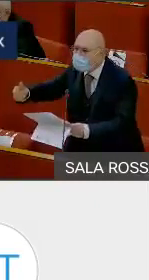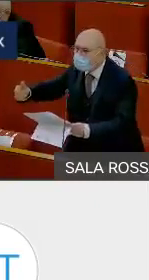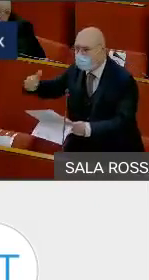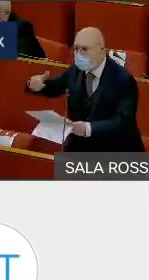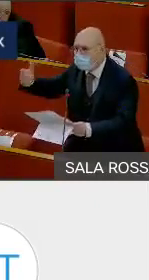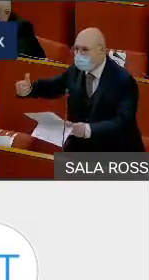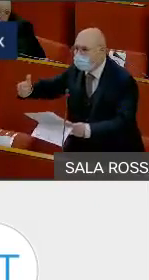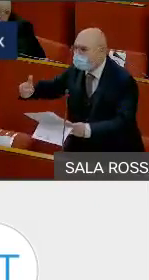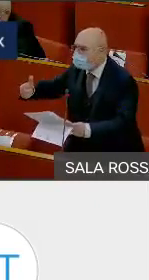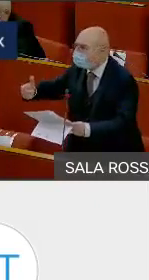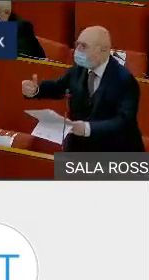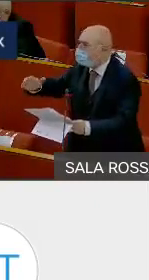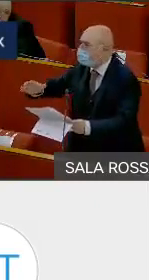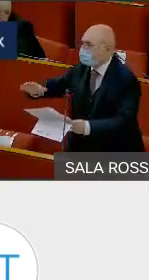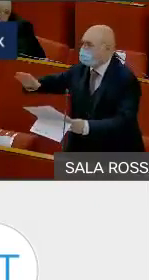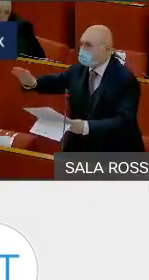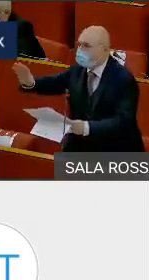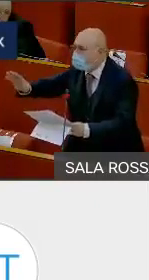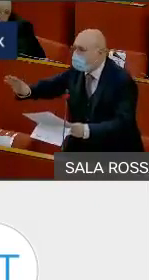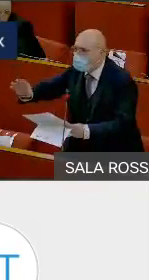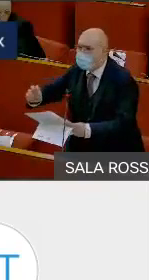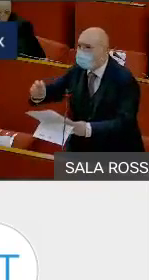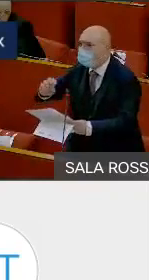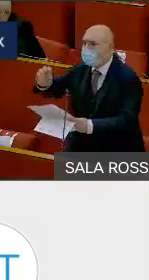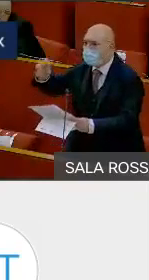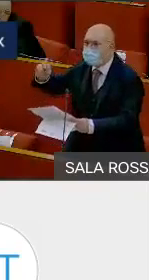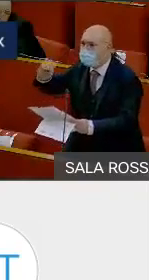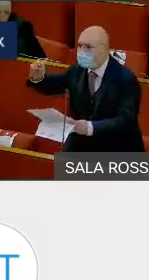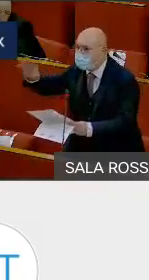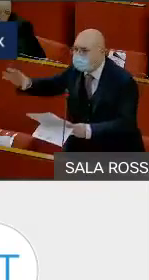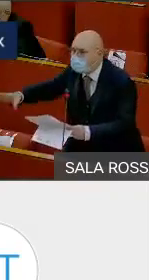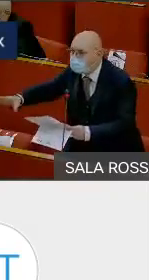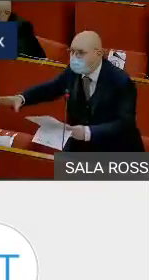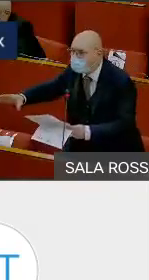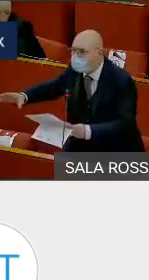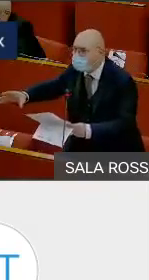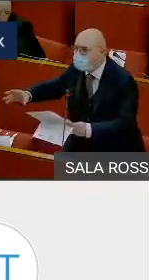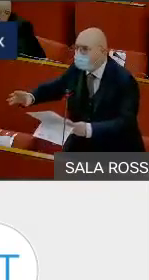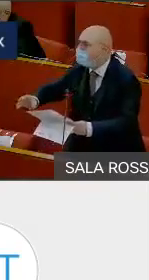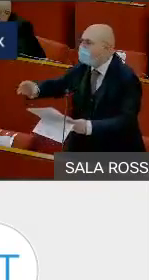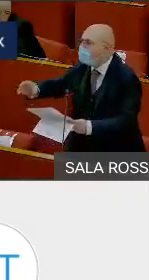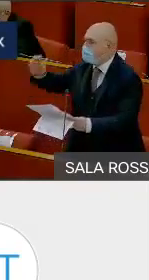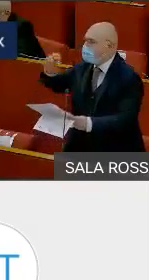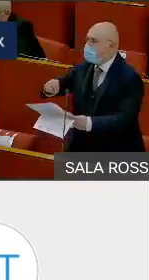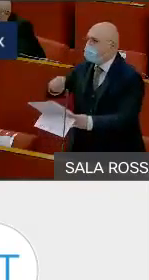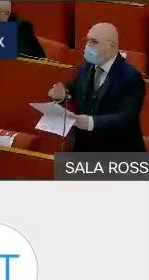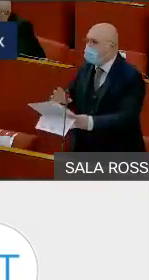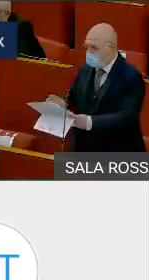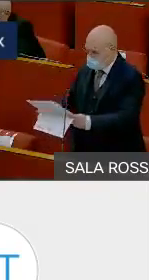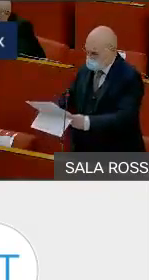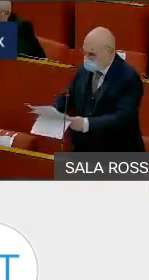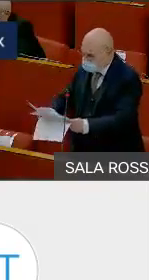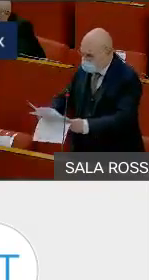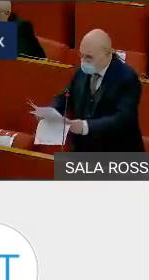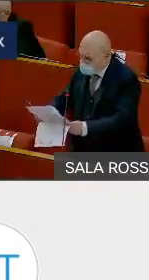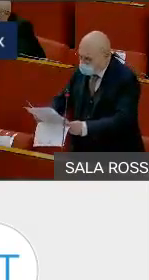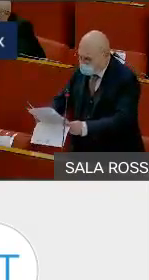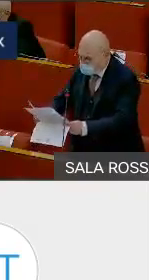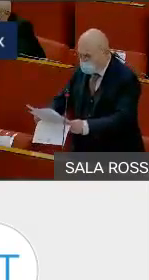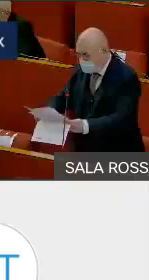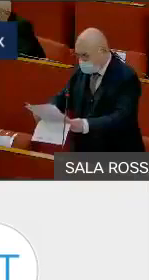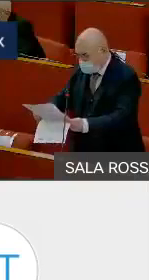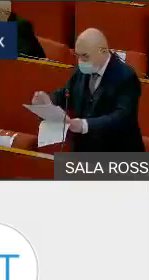e la città metropolitana di roma guardate figlioli che se fate l'atterraggio in quelle aree lì non è più l'insediamento